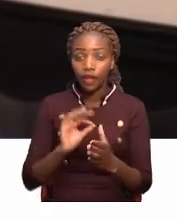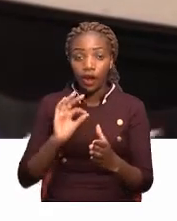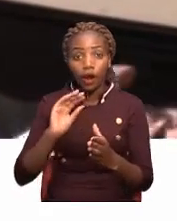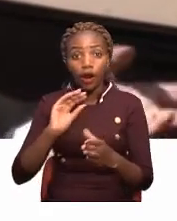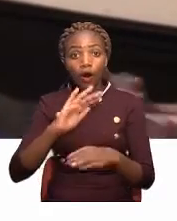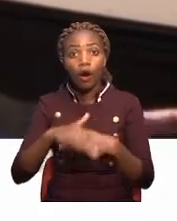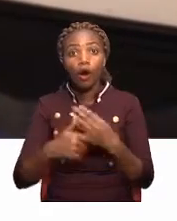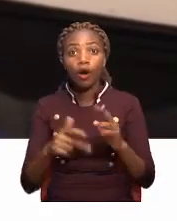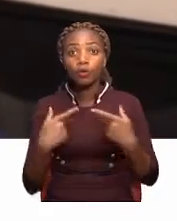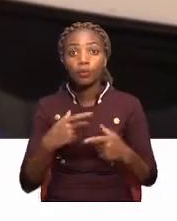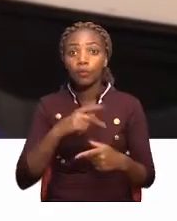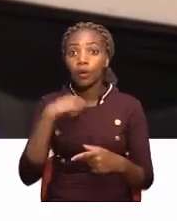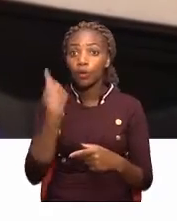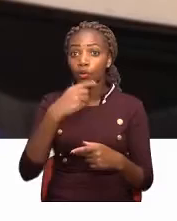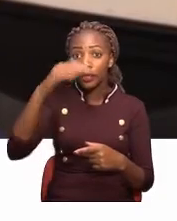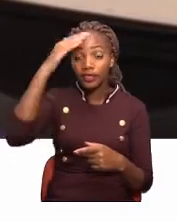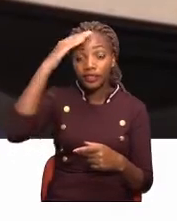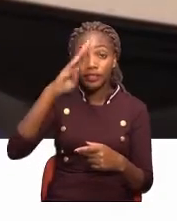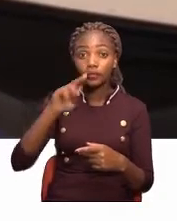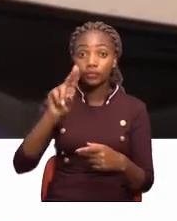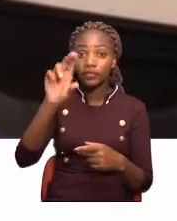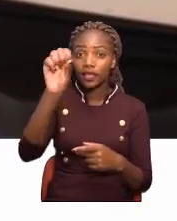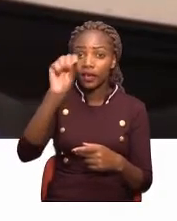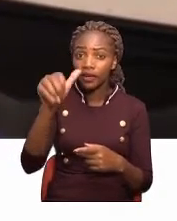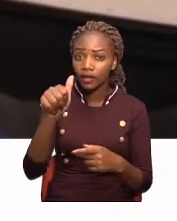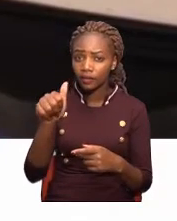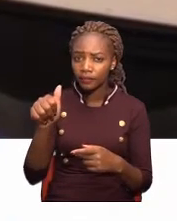pengi utanishika mimi.